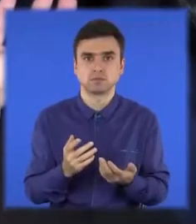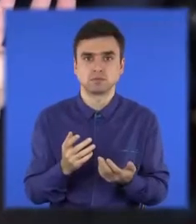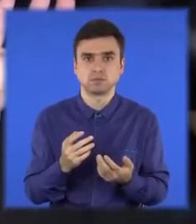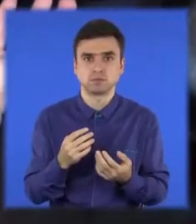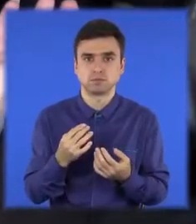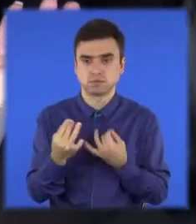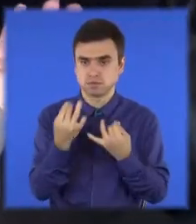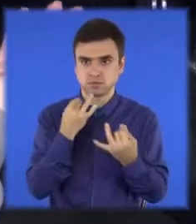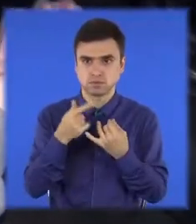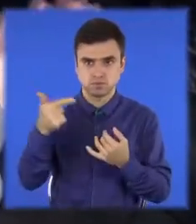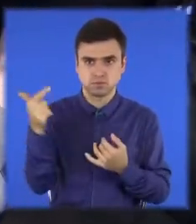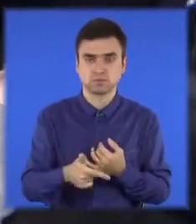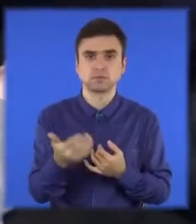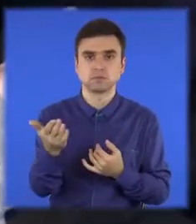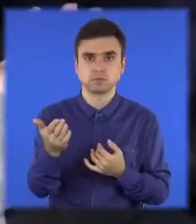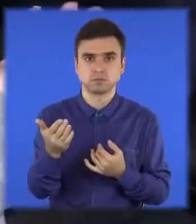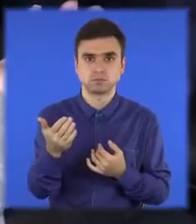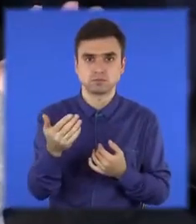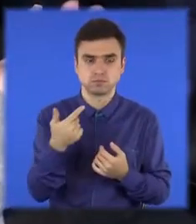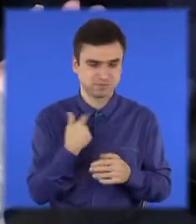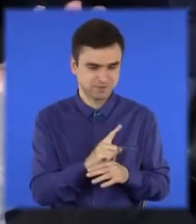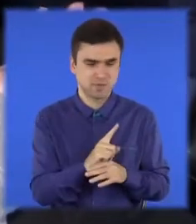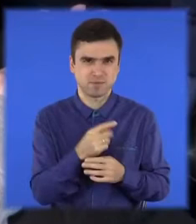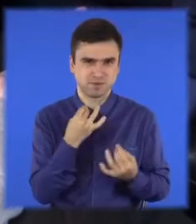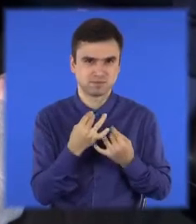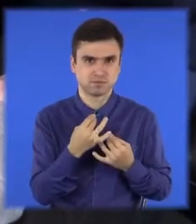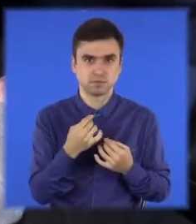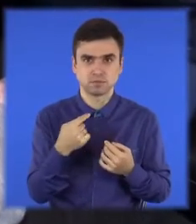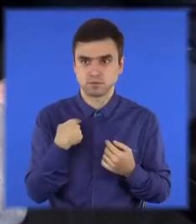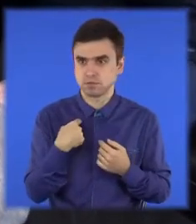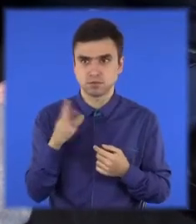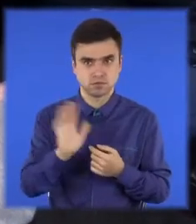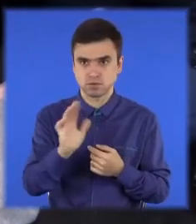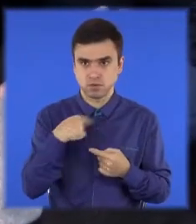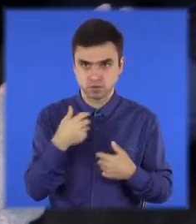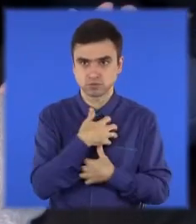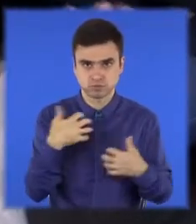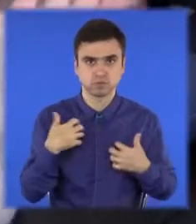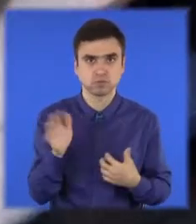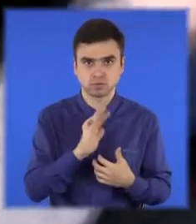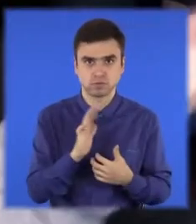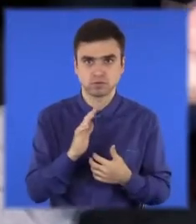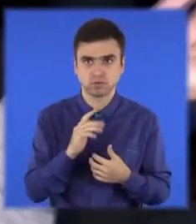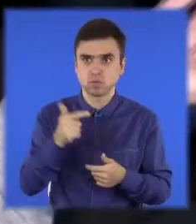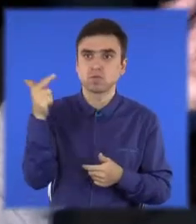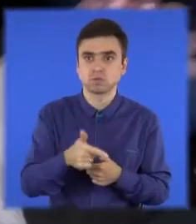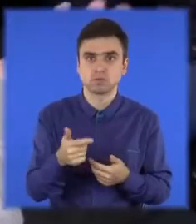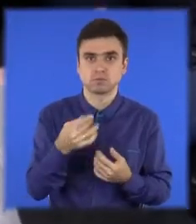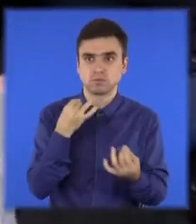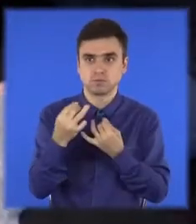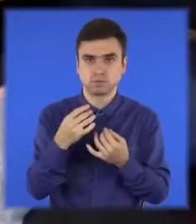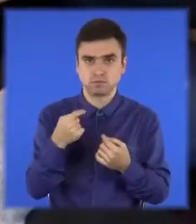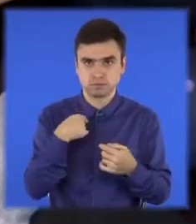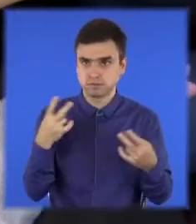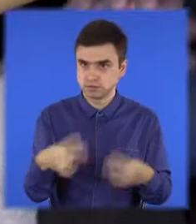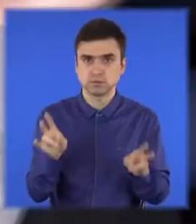за кіно? Нормальна бесіда. Це для вас нормально, а я не животне, для мене ненормально. Якщо ви привикли со всеми так розговорювати,